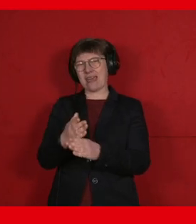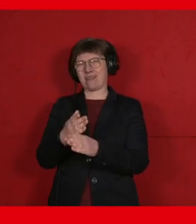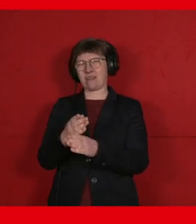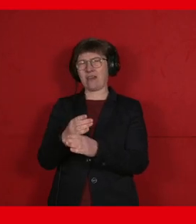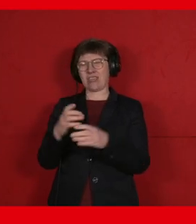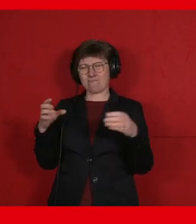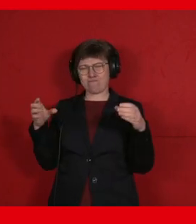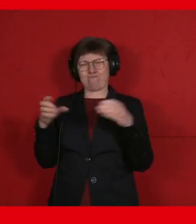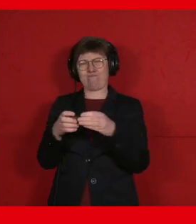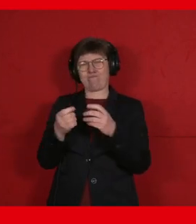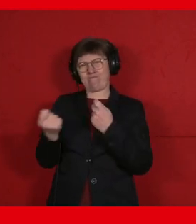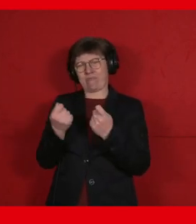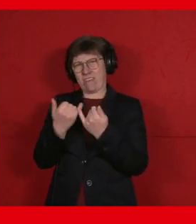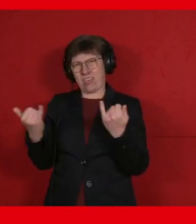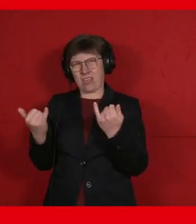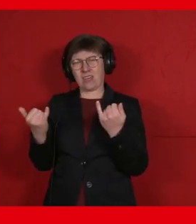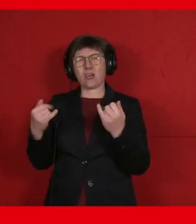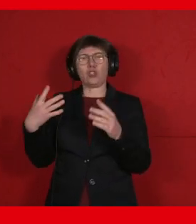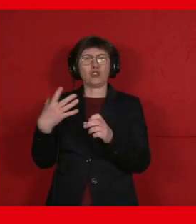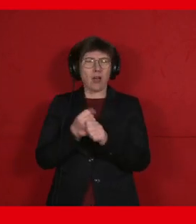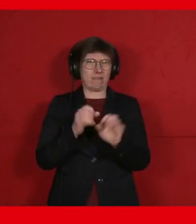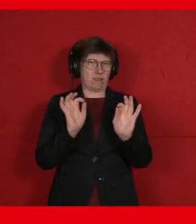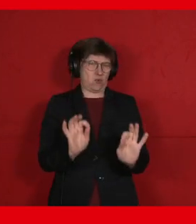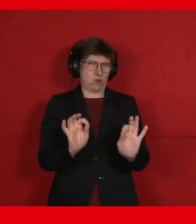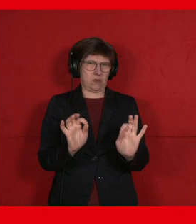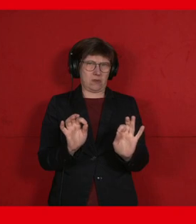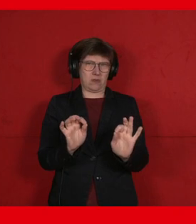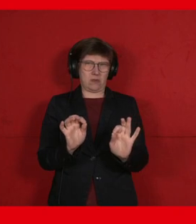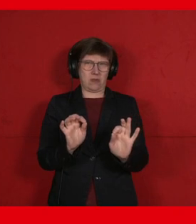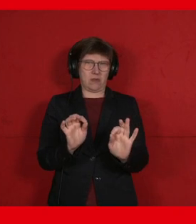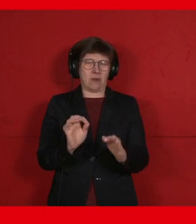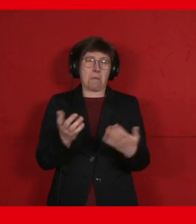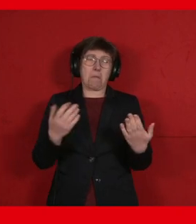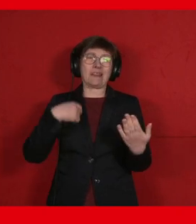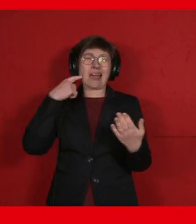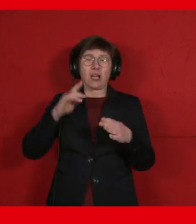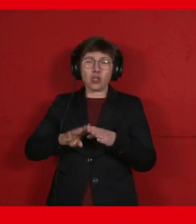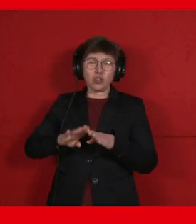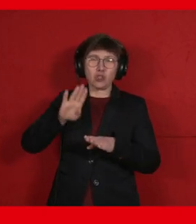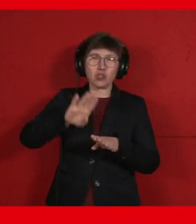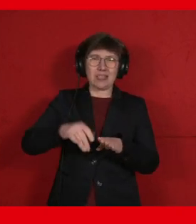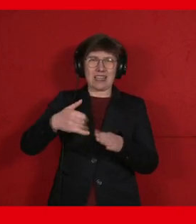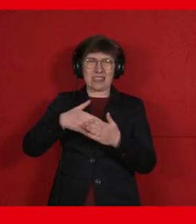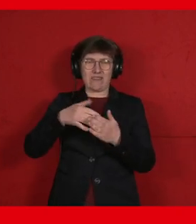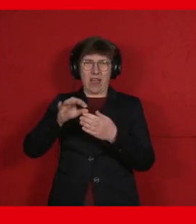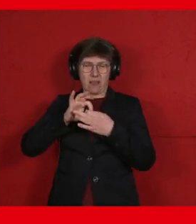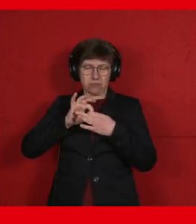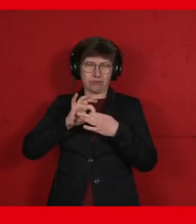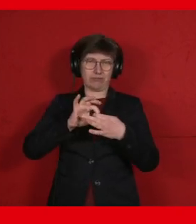die Einigung hin, dass das dadurch zustande gekommen ist. Und ich finde, der Schritt, der jetzt weiterführen